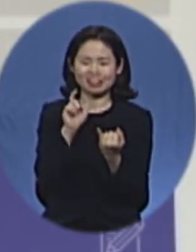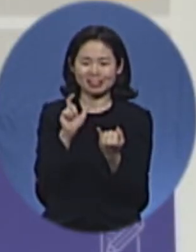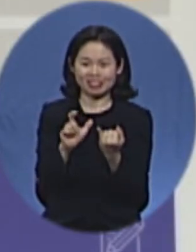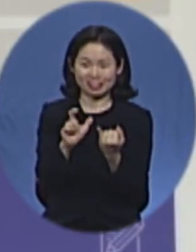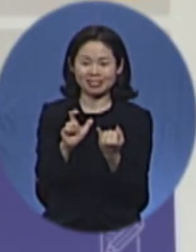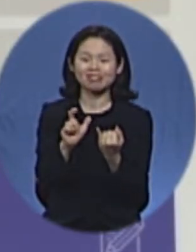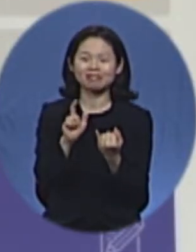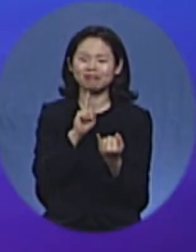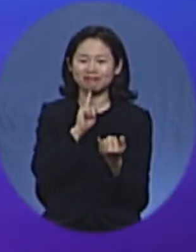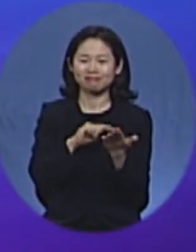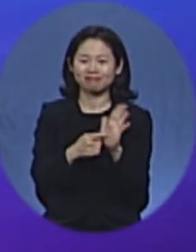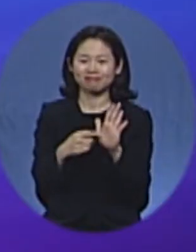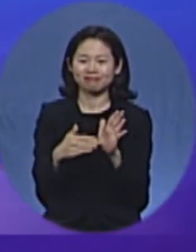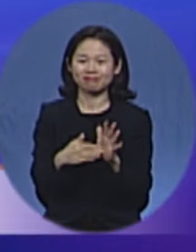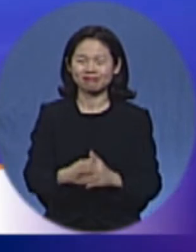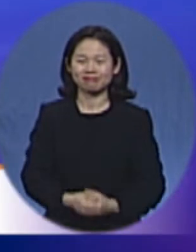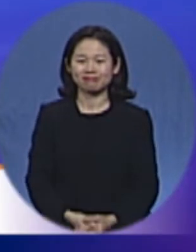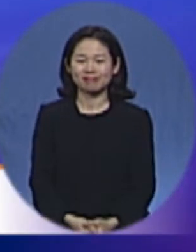방침입니다.